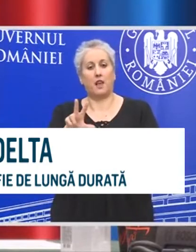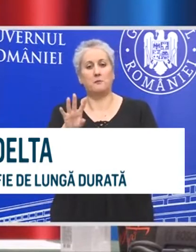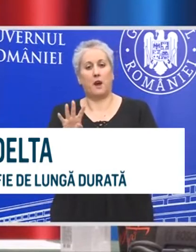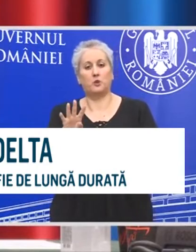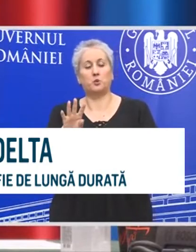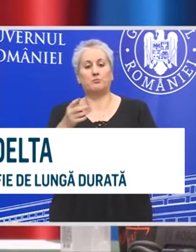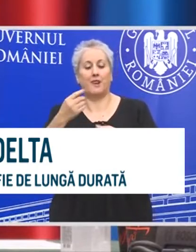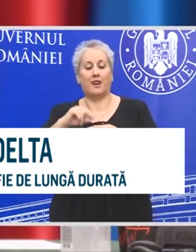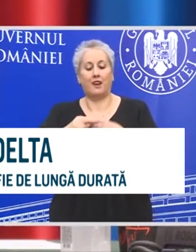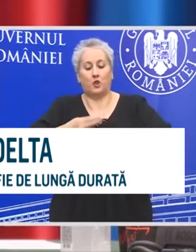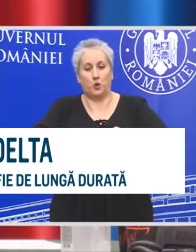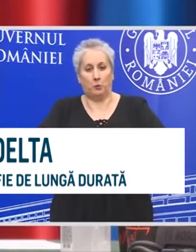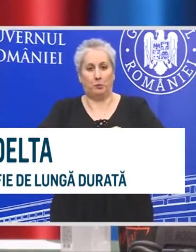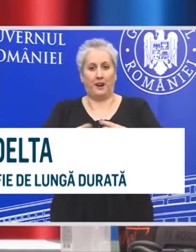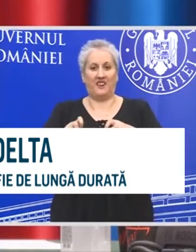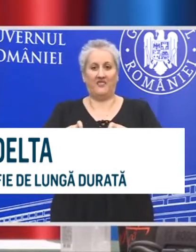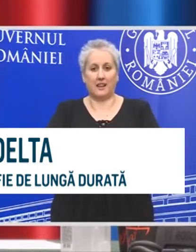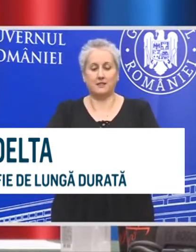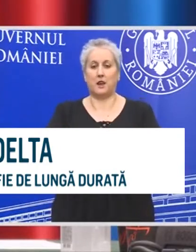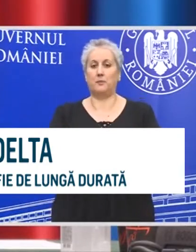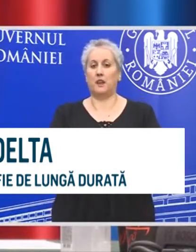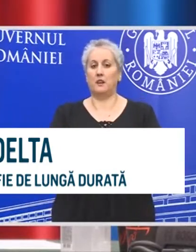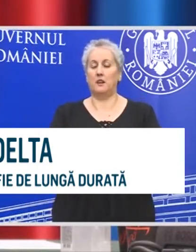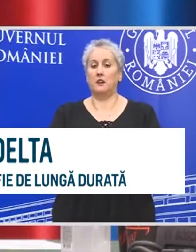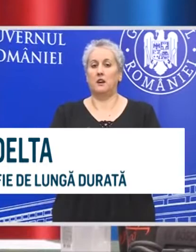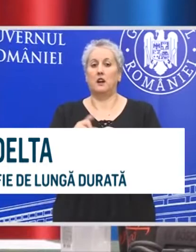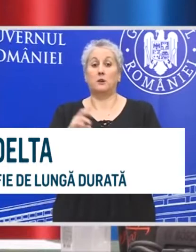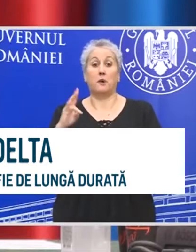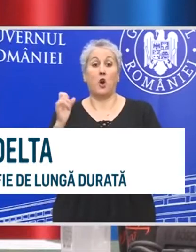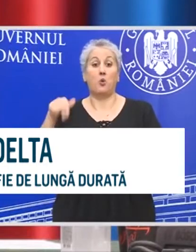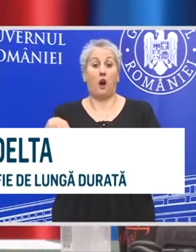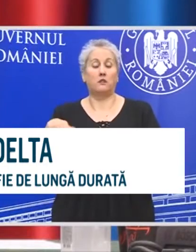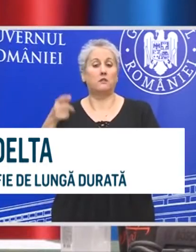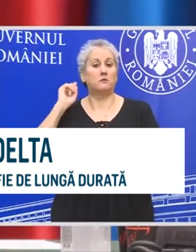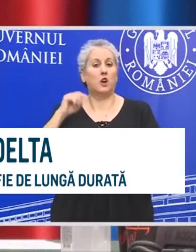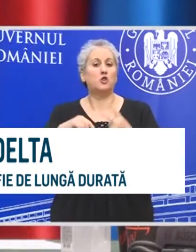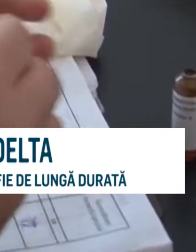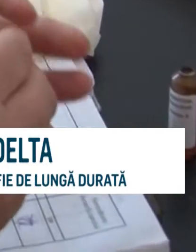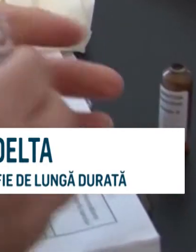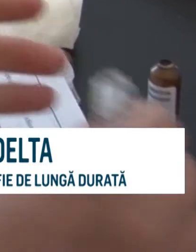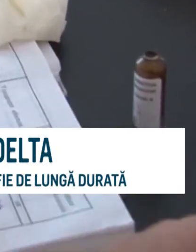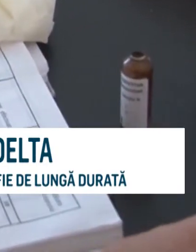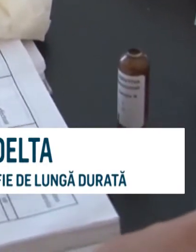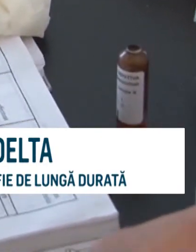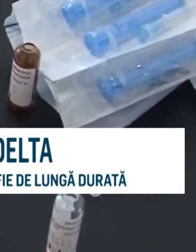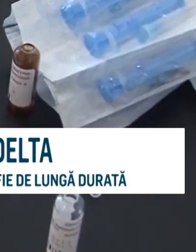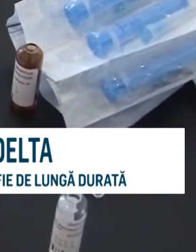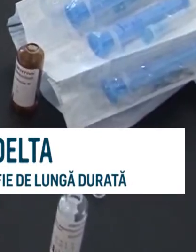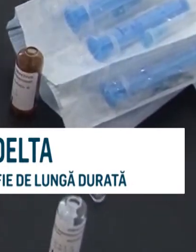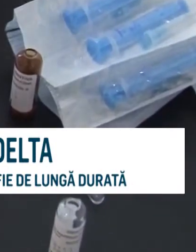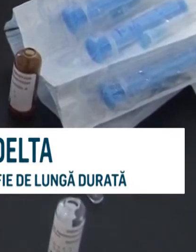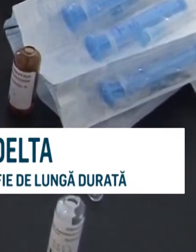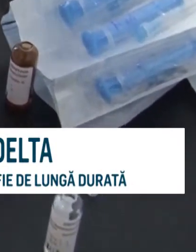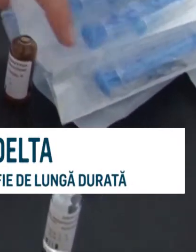cazuri secundare iar infecția cu tulpina inițială din wuhan general circa două cazuri potrivit coordonatorului